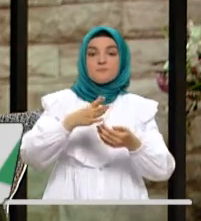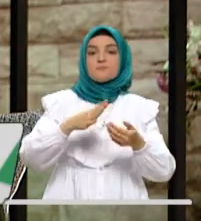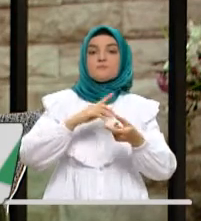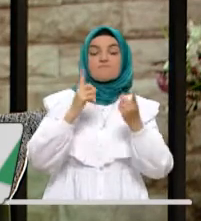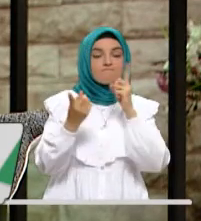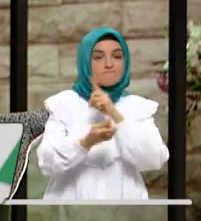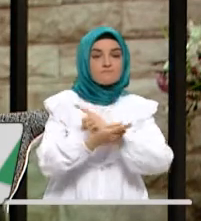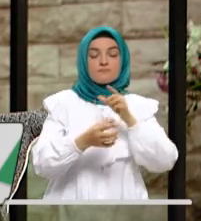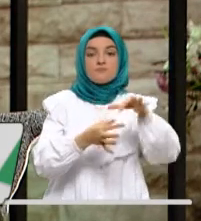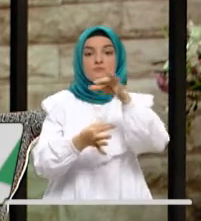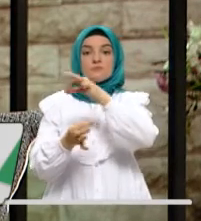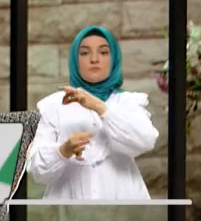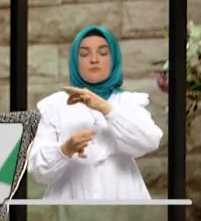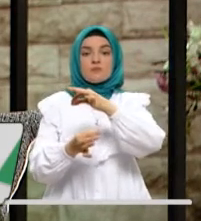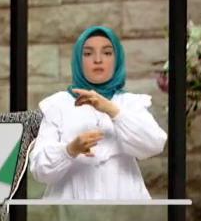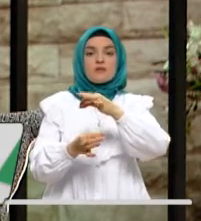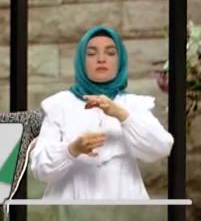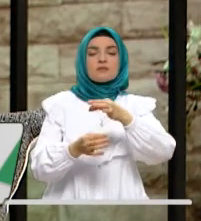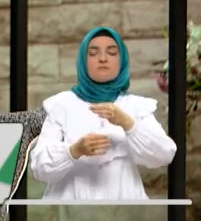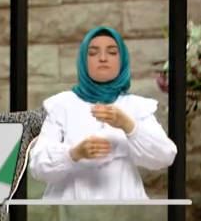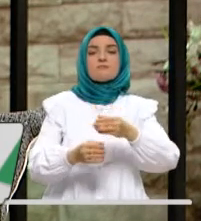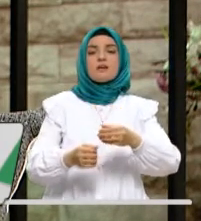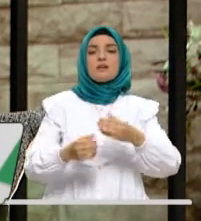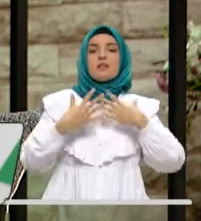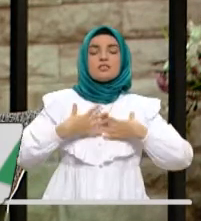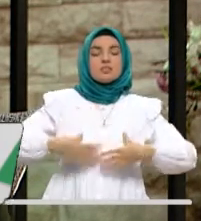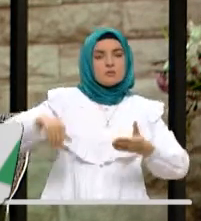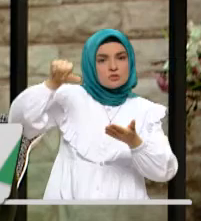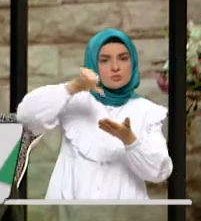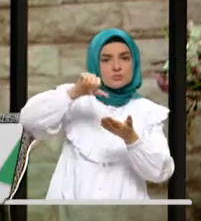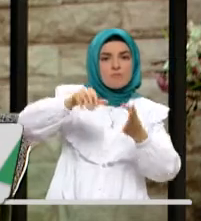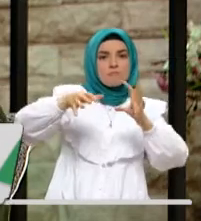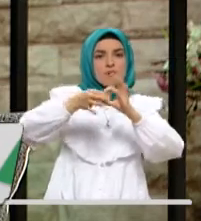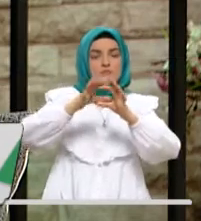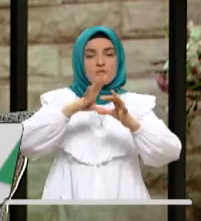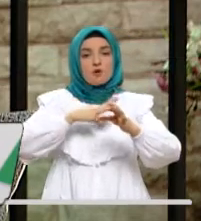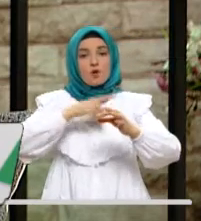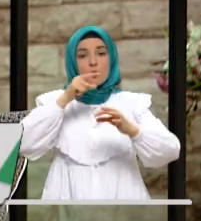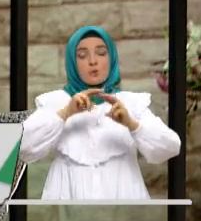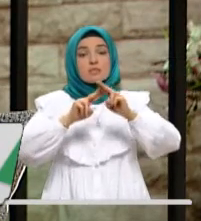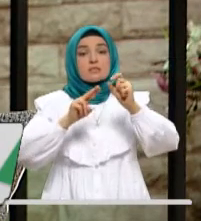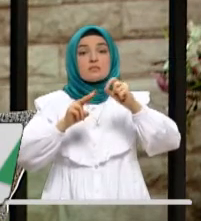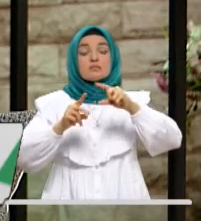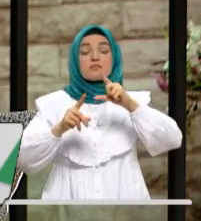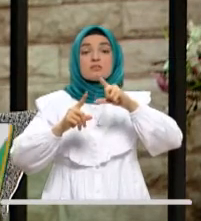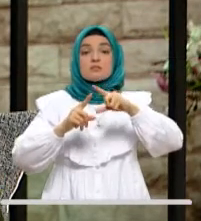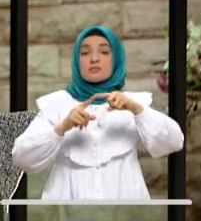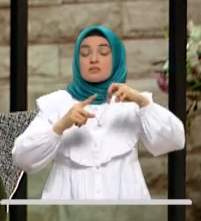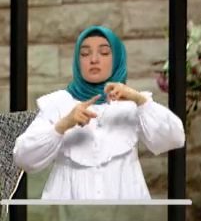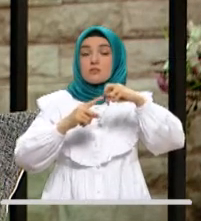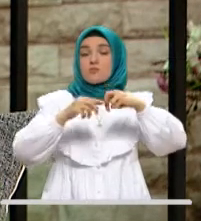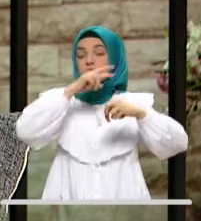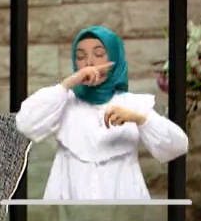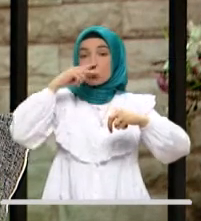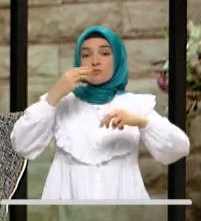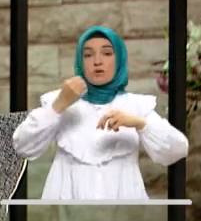insanlar da biraz da çamaşır suyu bağımlılığı olduğu için, hani ben diyor o klor kokusunu almadan temizlendiğini hissetmiyorum. Evet. Aslında